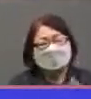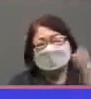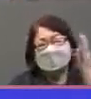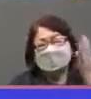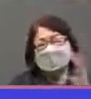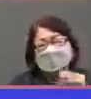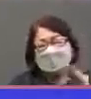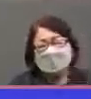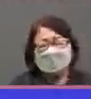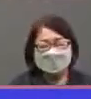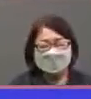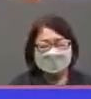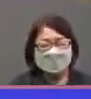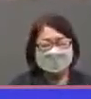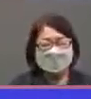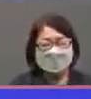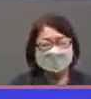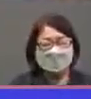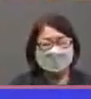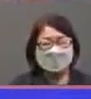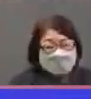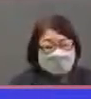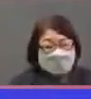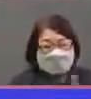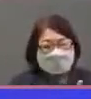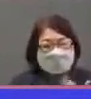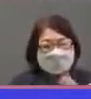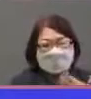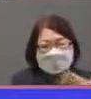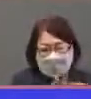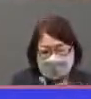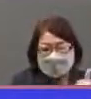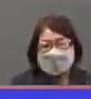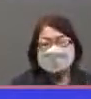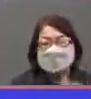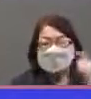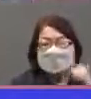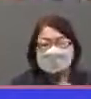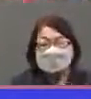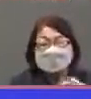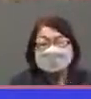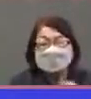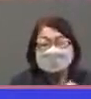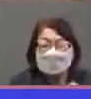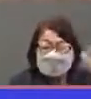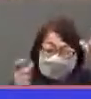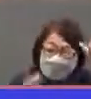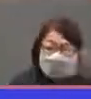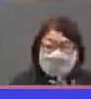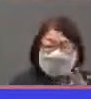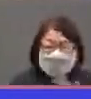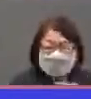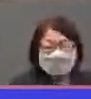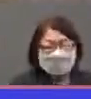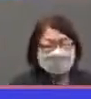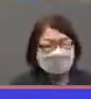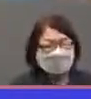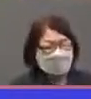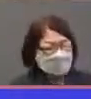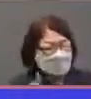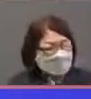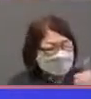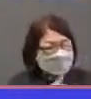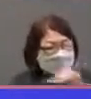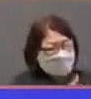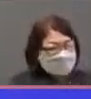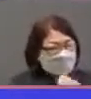างสมาร์ทฟาร์มเมอร์นะคะที่รู้จักปรับเปลี่ยนการเลี้ยงโคให้เหมาะสมกับสถานการณ์โดยเฉพาะการจัดหาอาหารที่มีคุณภาพราคา